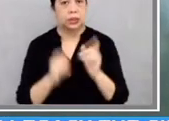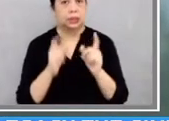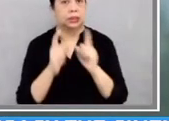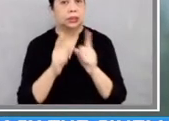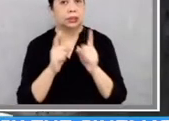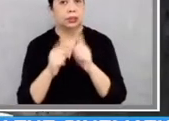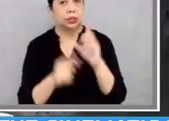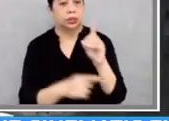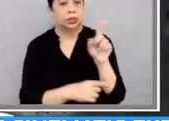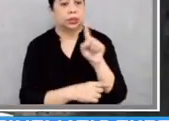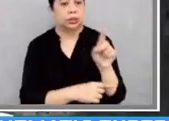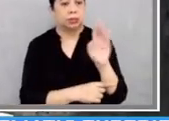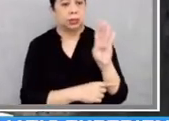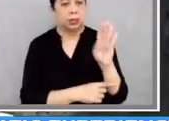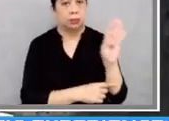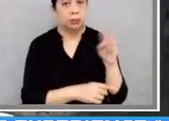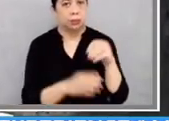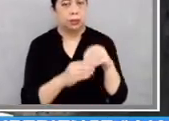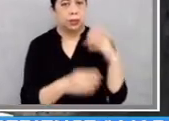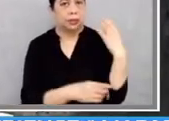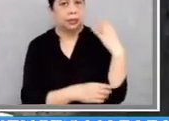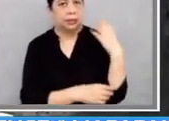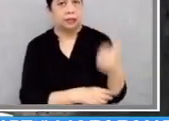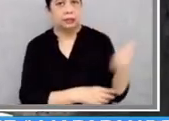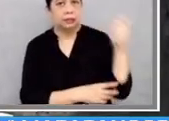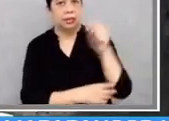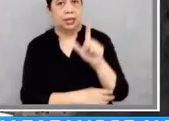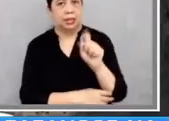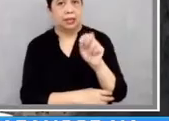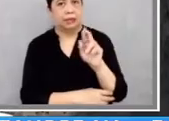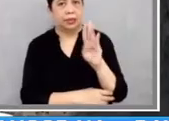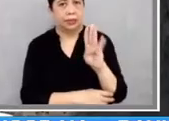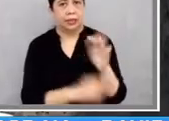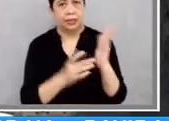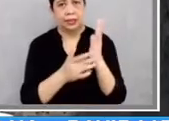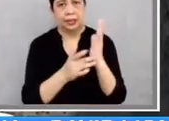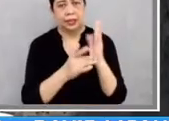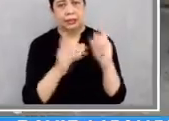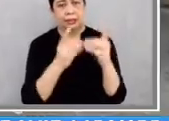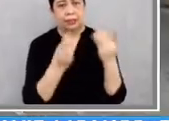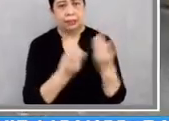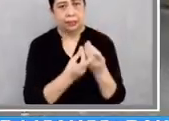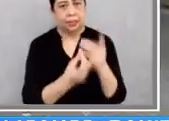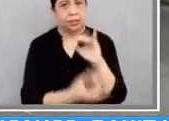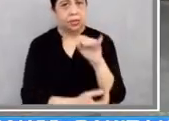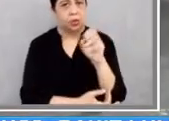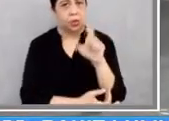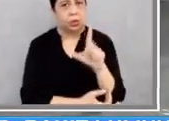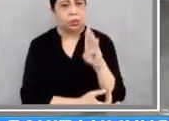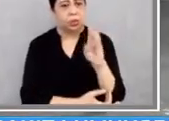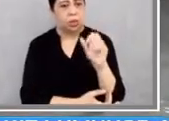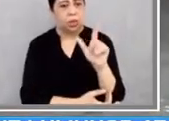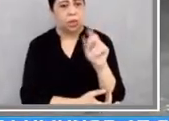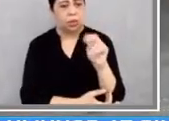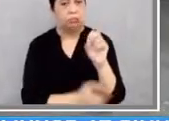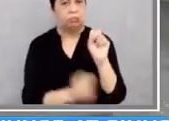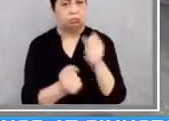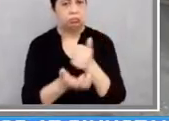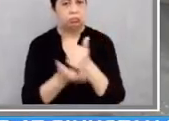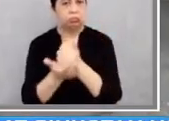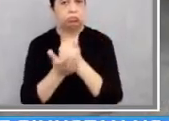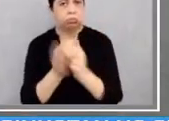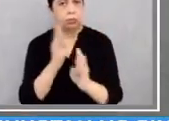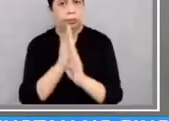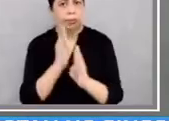Radio DZBB sa chief ng LTFRB Technical Division na si Joel Bolano, sinabi niyang pupwedeng makipagtulungan ang bus